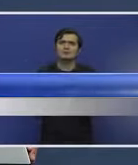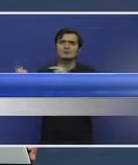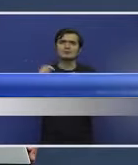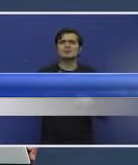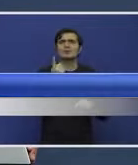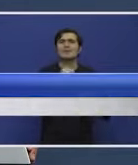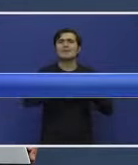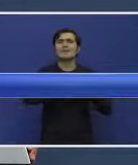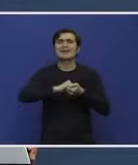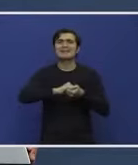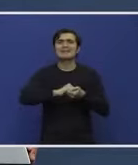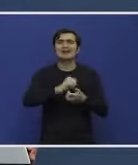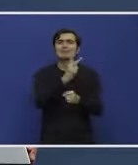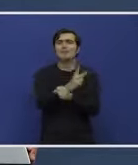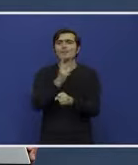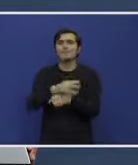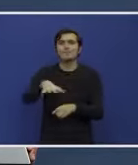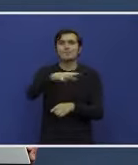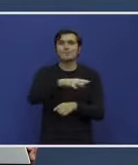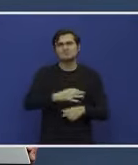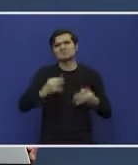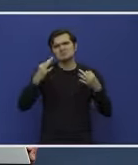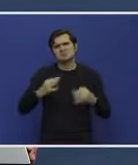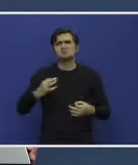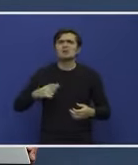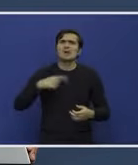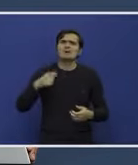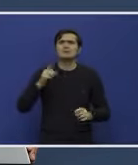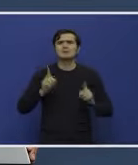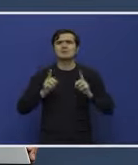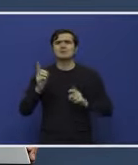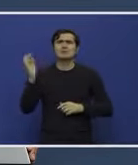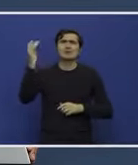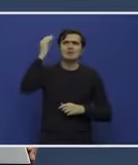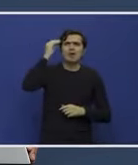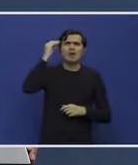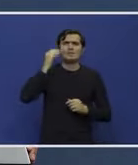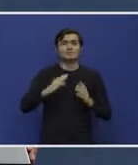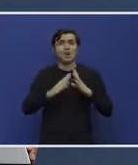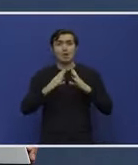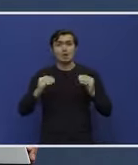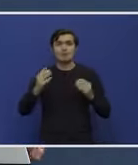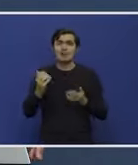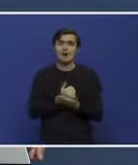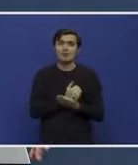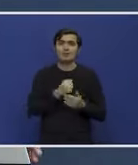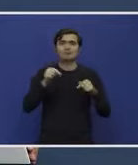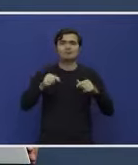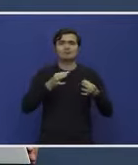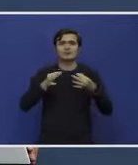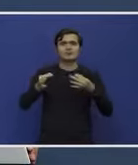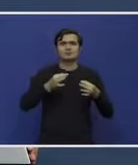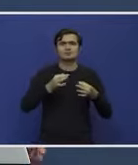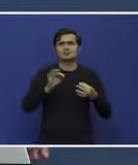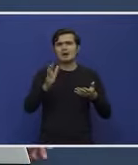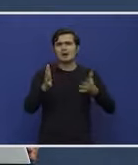populația. Sigur că există îngrijorare. România a luat aceste măsuri care par măsuri